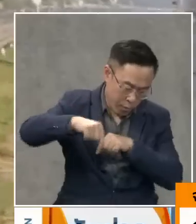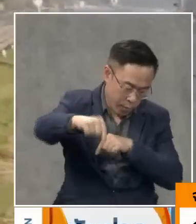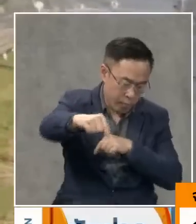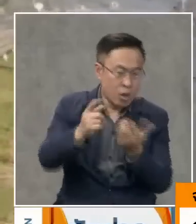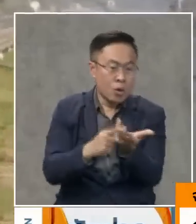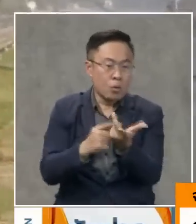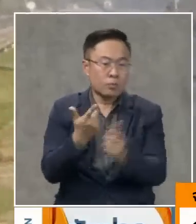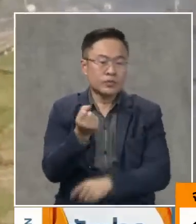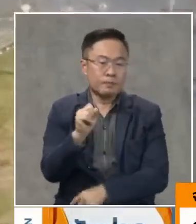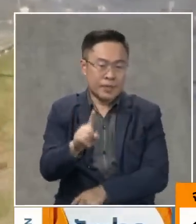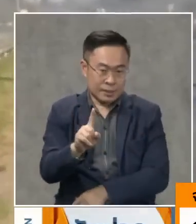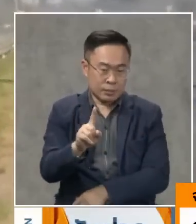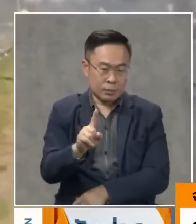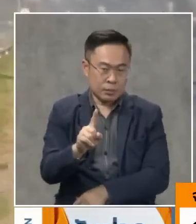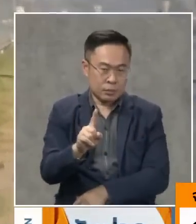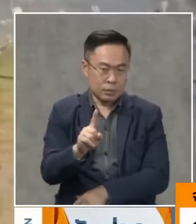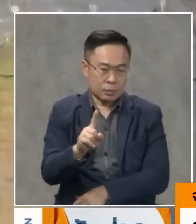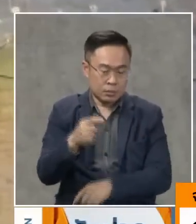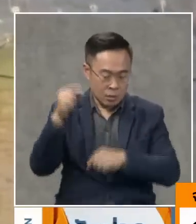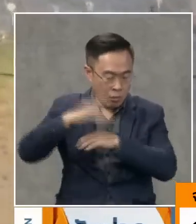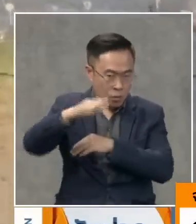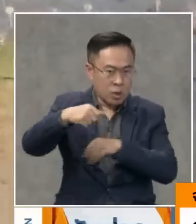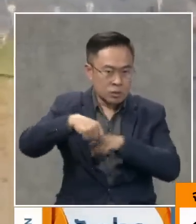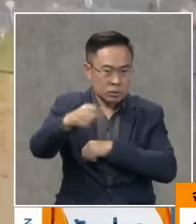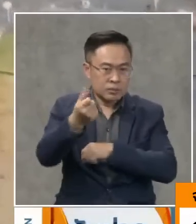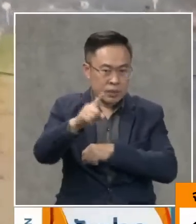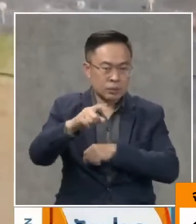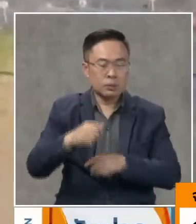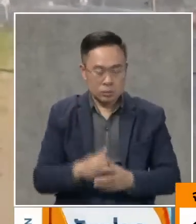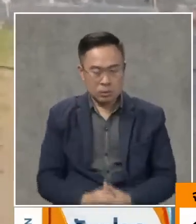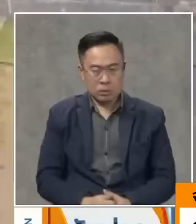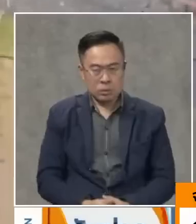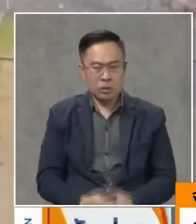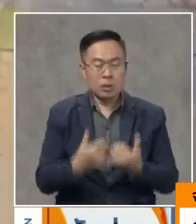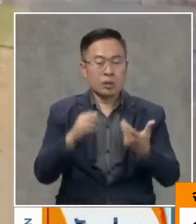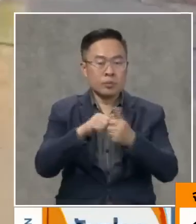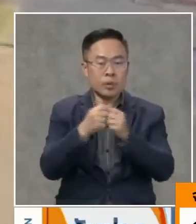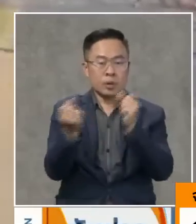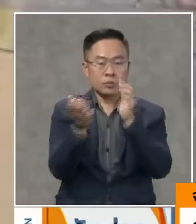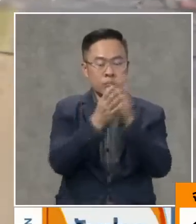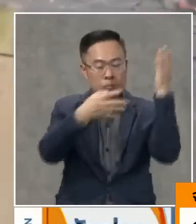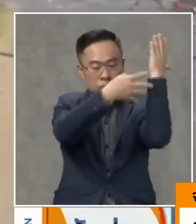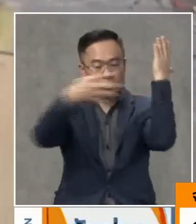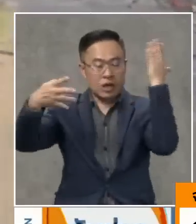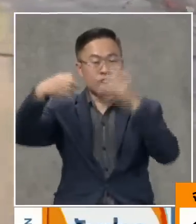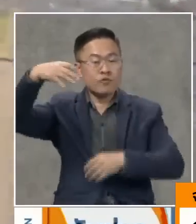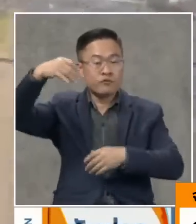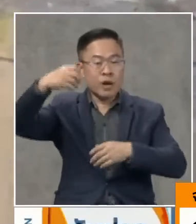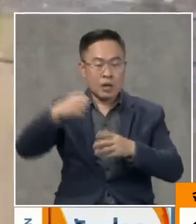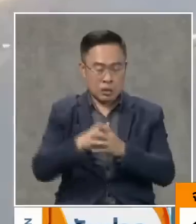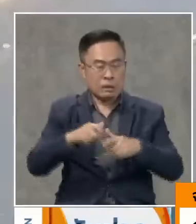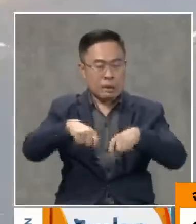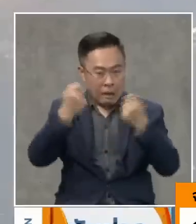ๆเสียหายไปหมดละค่ะระยะทางที่เห็นเนี่ย500กว่าเมตรนะคะแล้วหม้อแปลงไฟฟ้าเสียหายไปถึง2เครื่องเสา